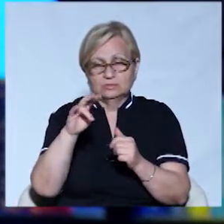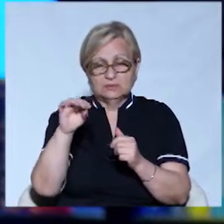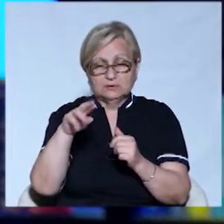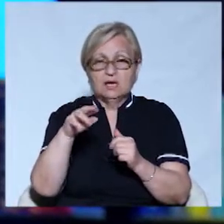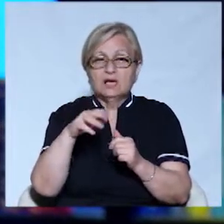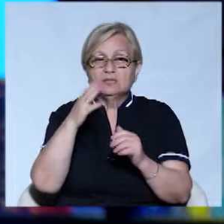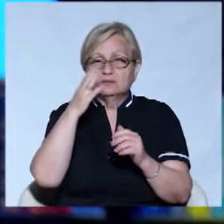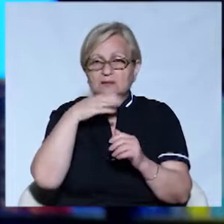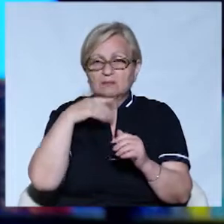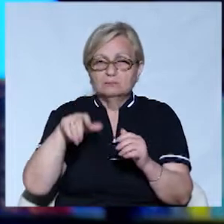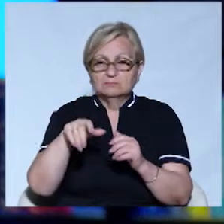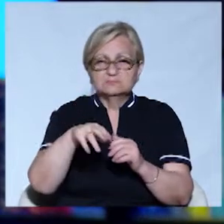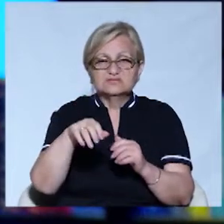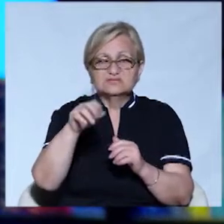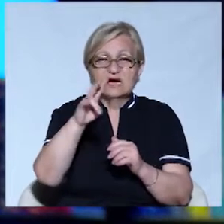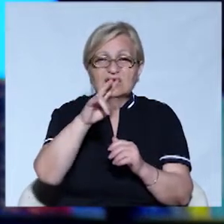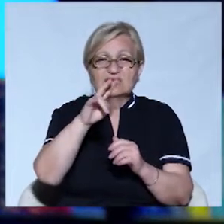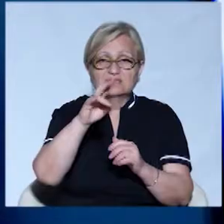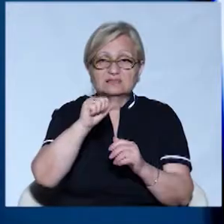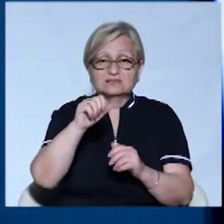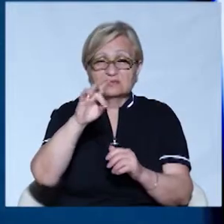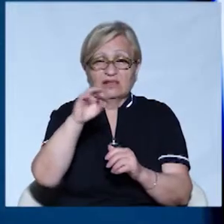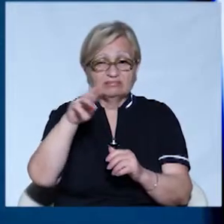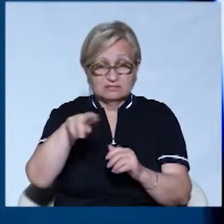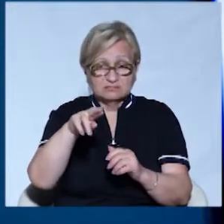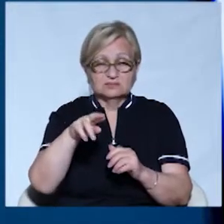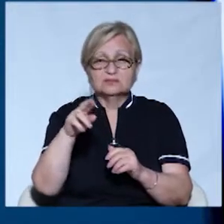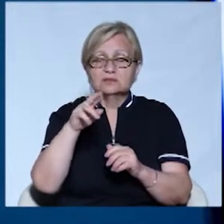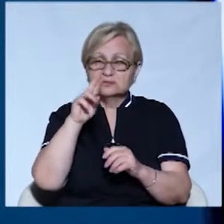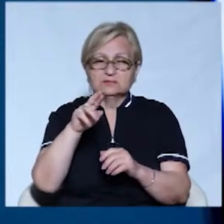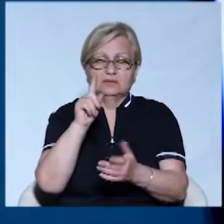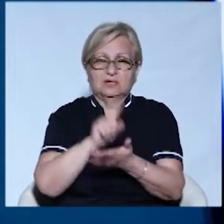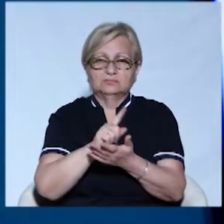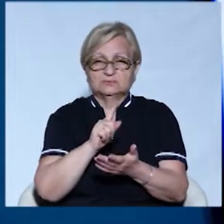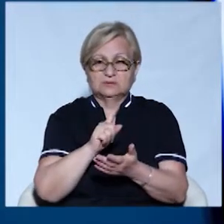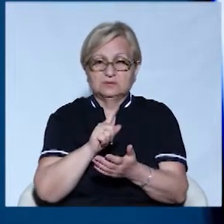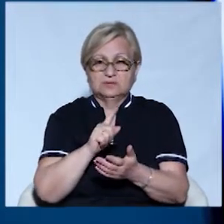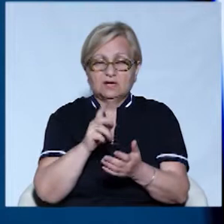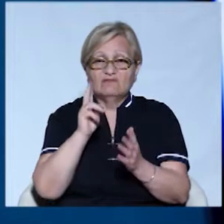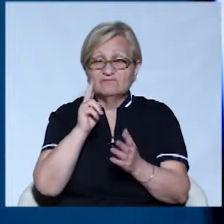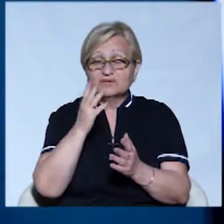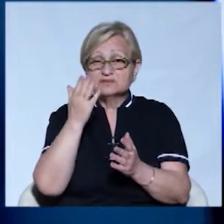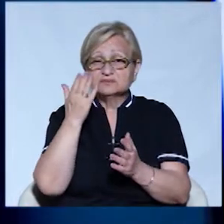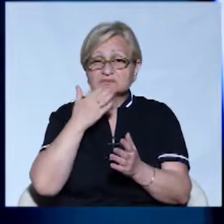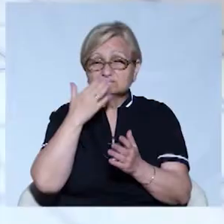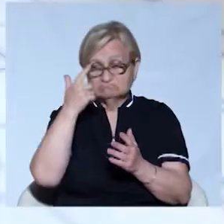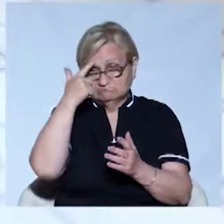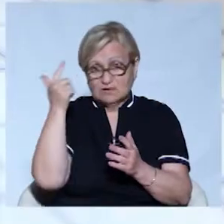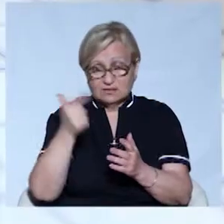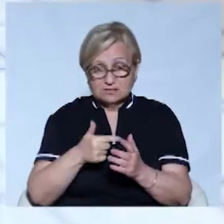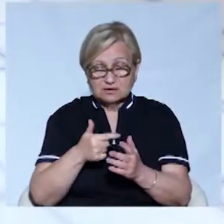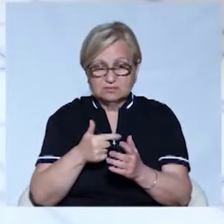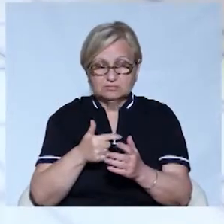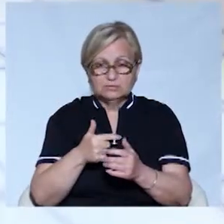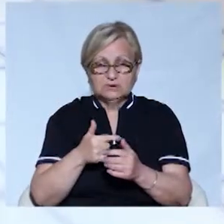წყაროდ, საჩუქრად, სწორედ ეს დონი უნდა იყოს. და წიგნიერი ადამიანი,